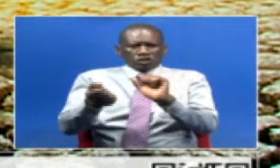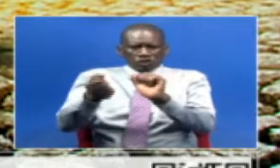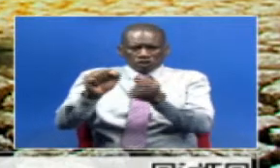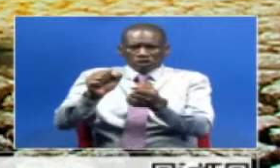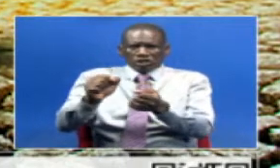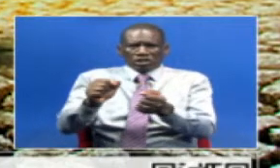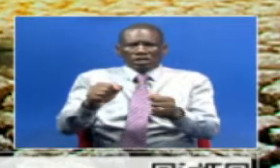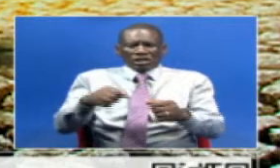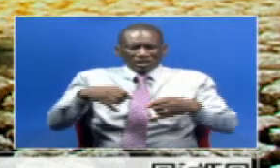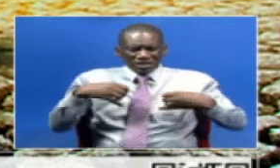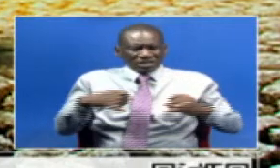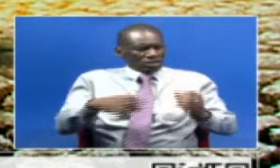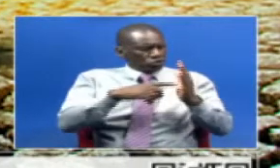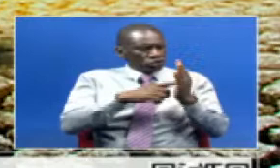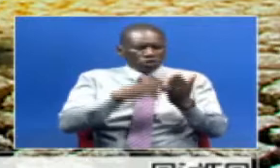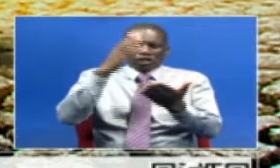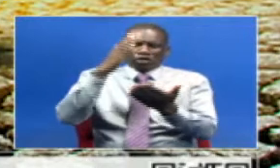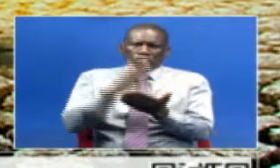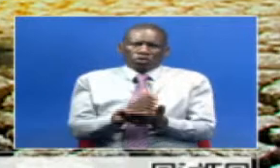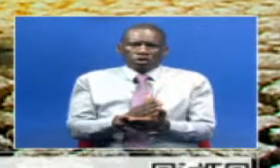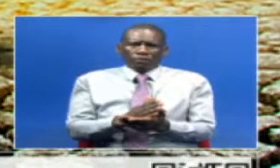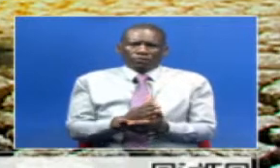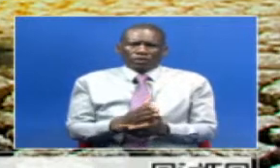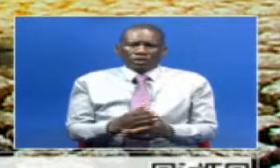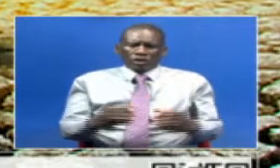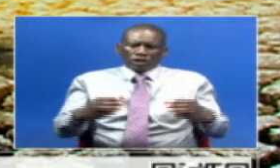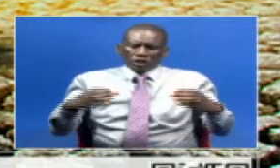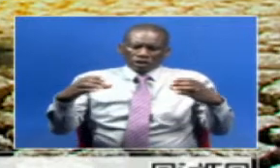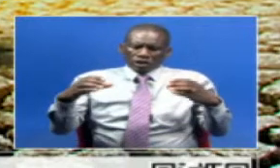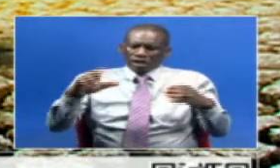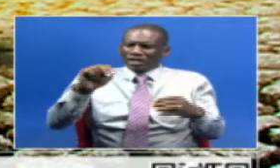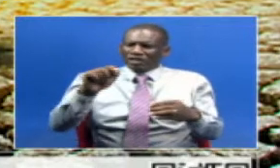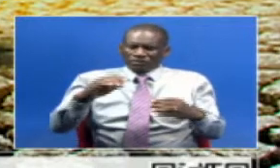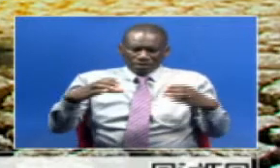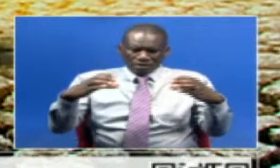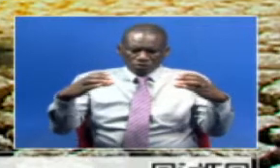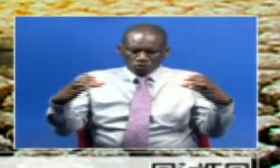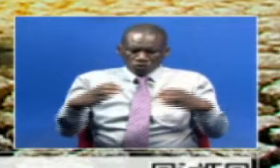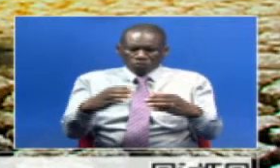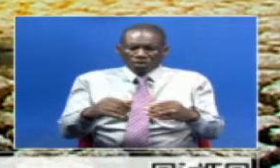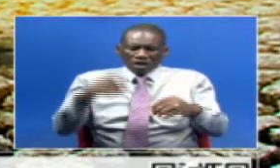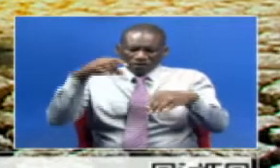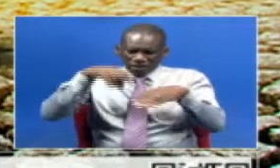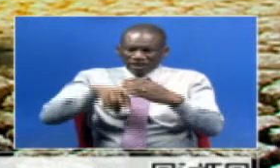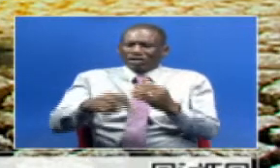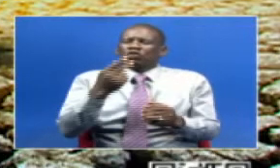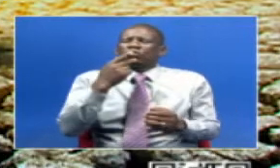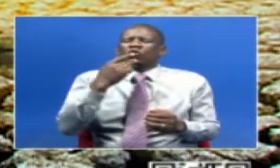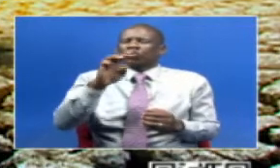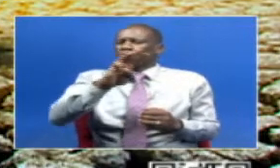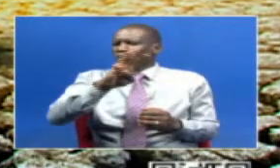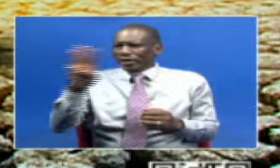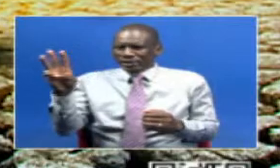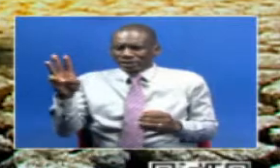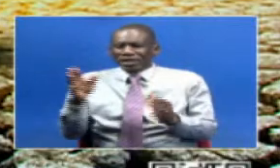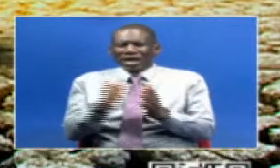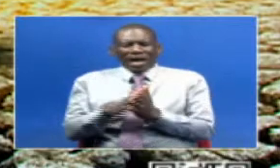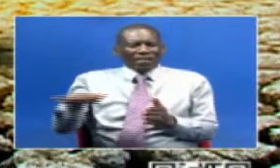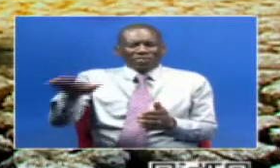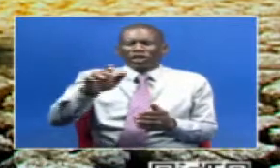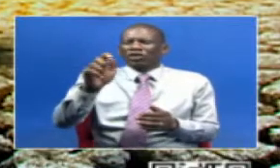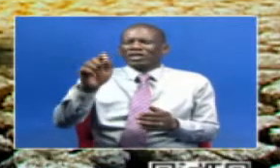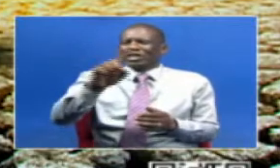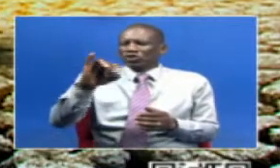za kuonyesha kweli, kikosi cha NTV kinakwenda mbali na ndani ya kaunti ya Pokot Magharibi na maeneo ya Trans Nzoia